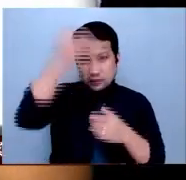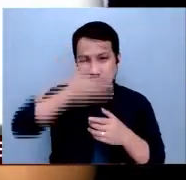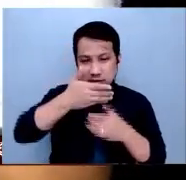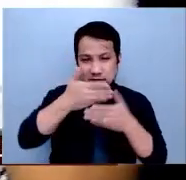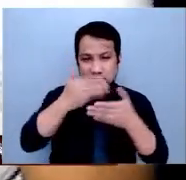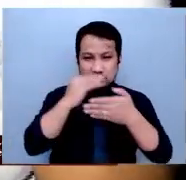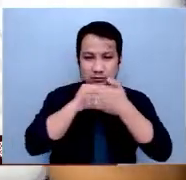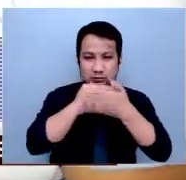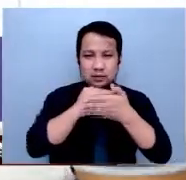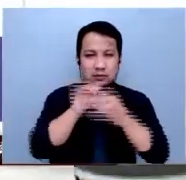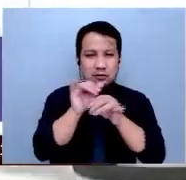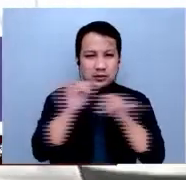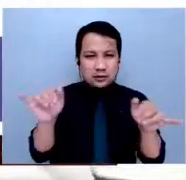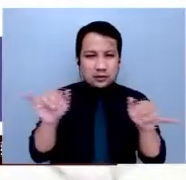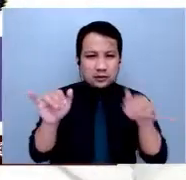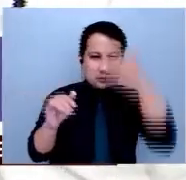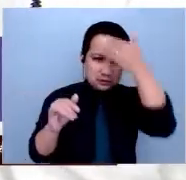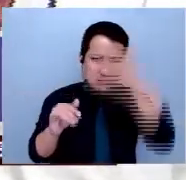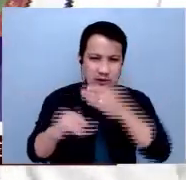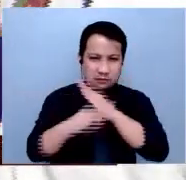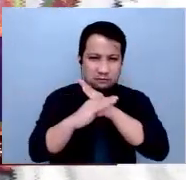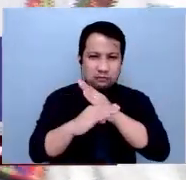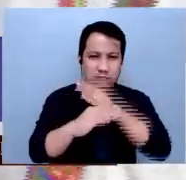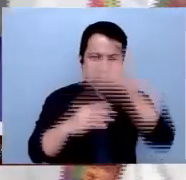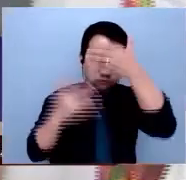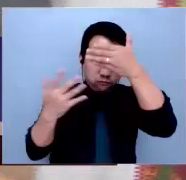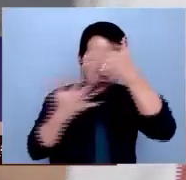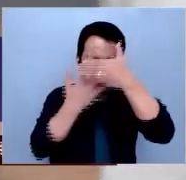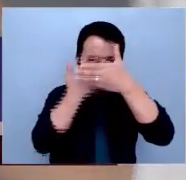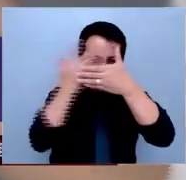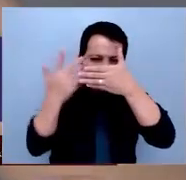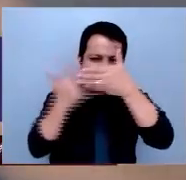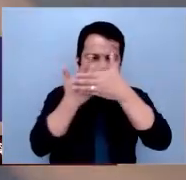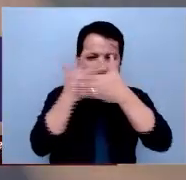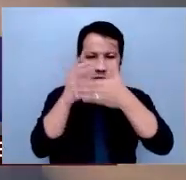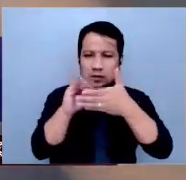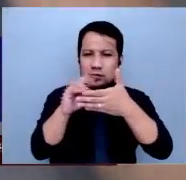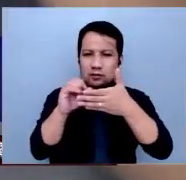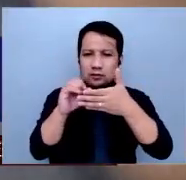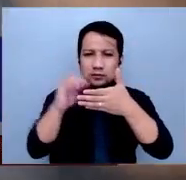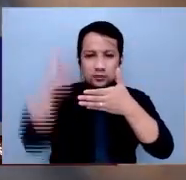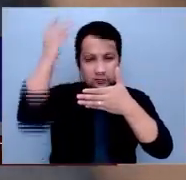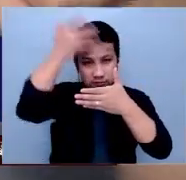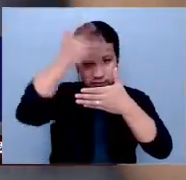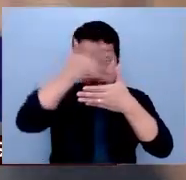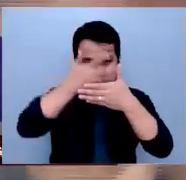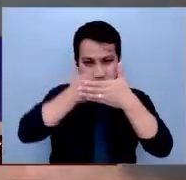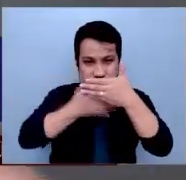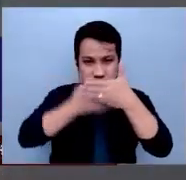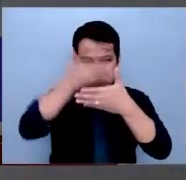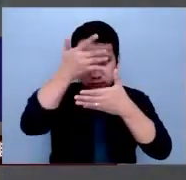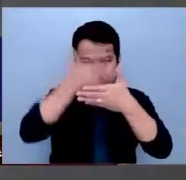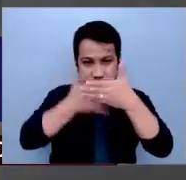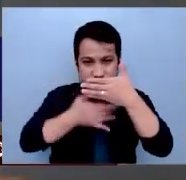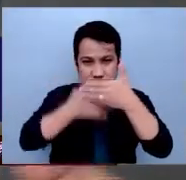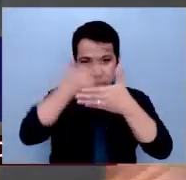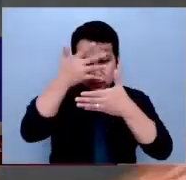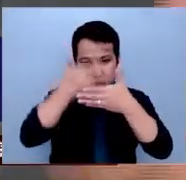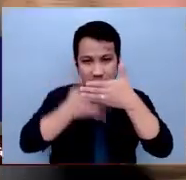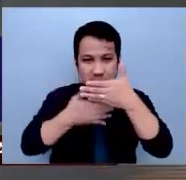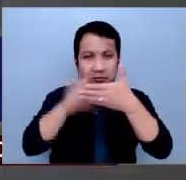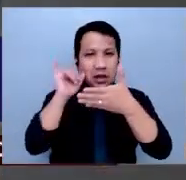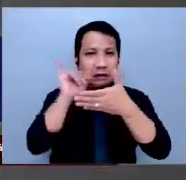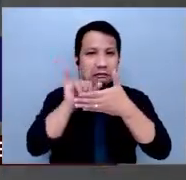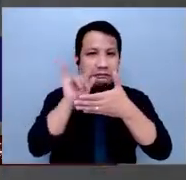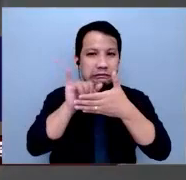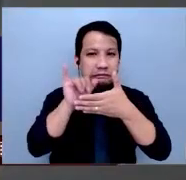katumbas din po ito ng barrier, naiipon po ngayon yung airborne particles na dumapo po dito. And mapapansin niyo po, ano pa rin, nananatili pa rin siya over